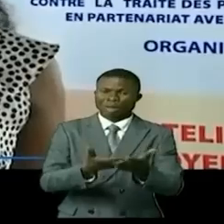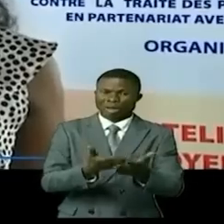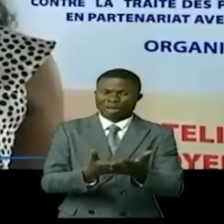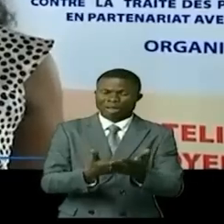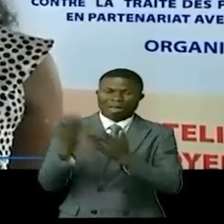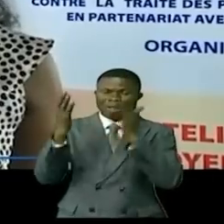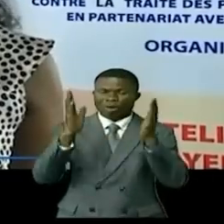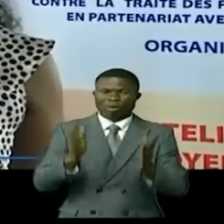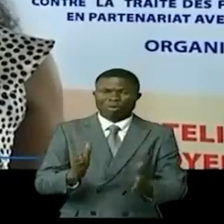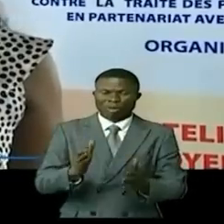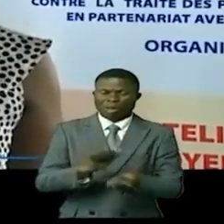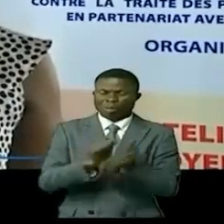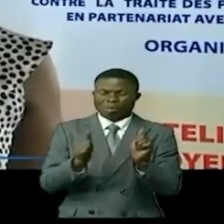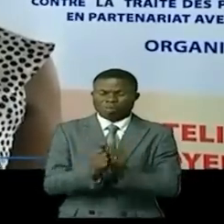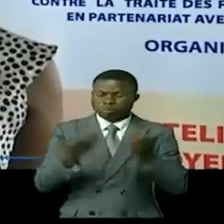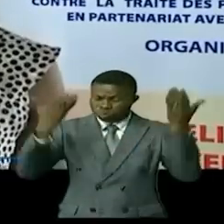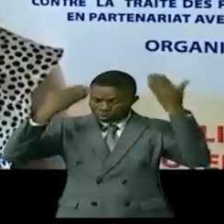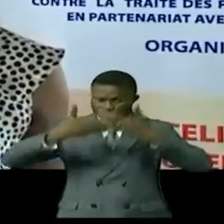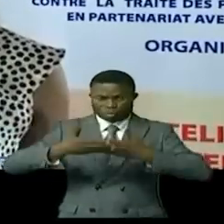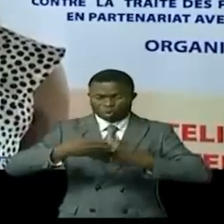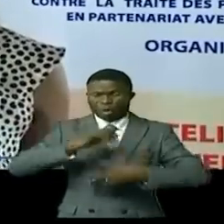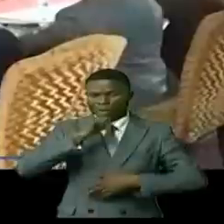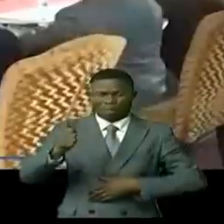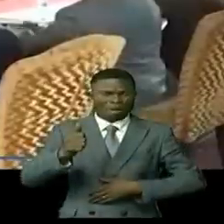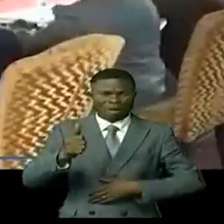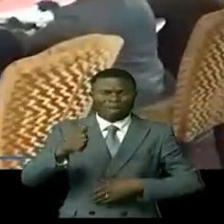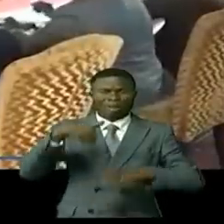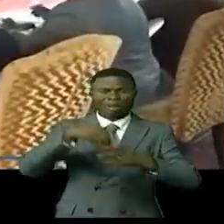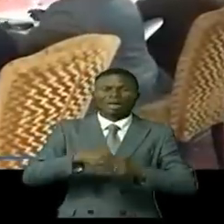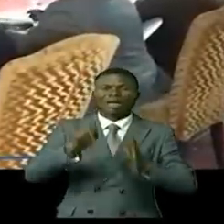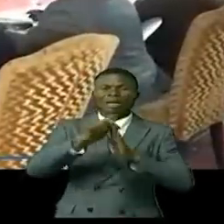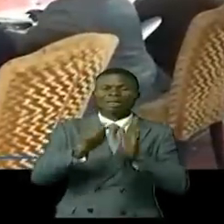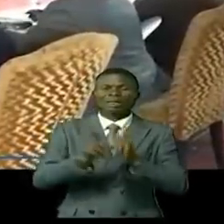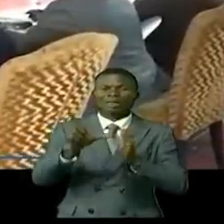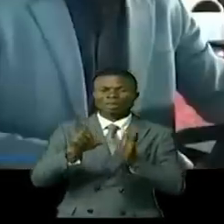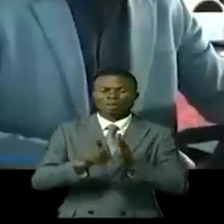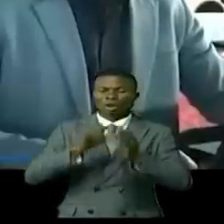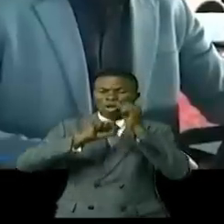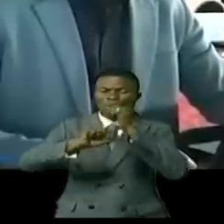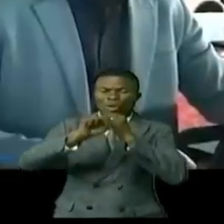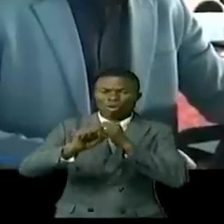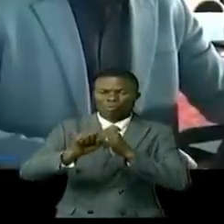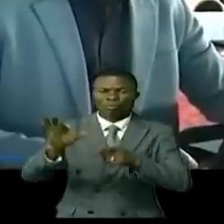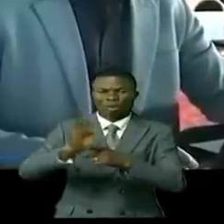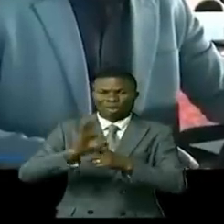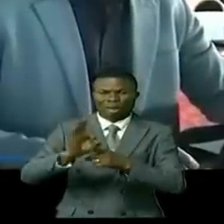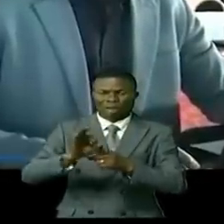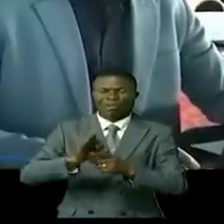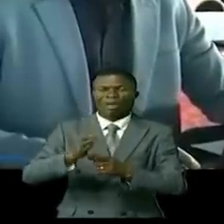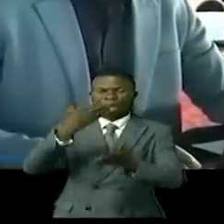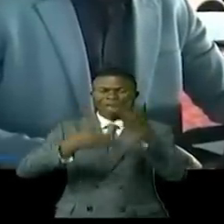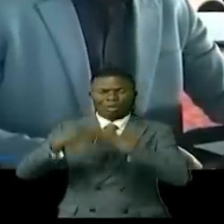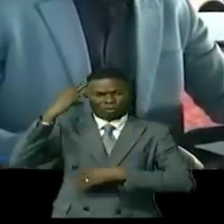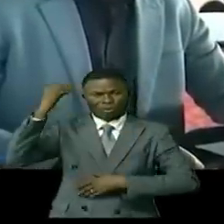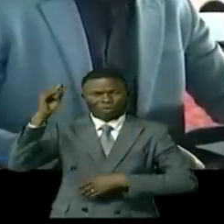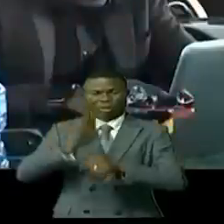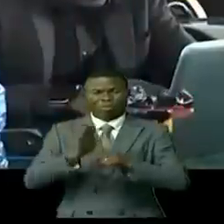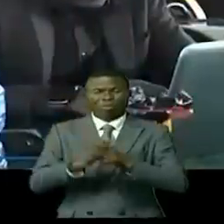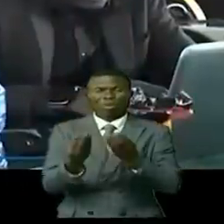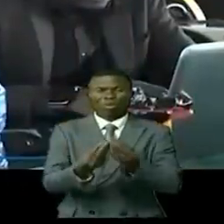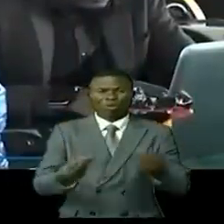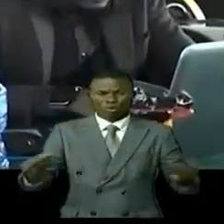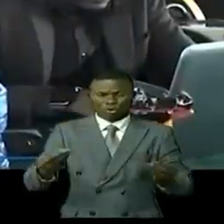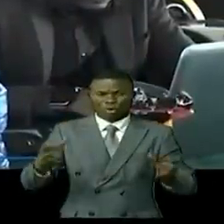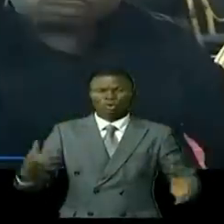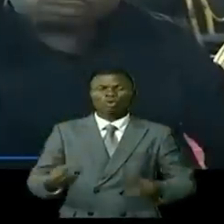de zones d'ombre dans le texte de loi. Après cette sensibilisation, la formation et les échanges, plusieurs résolutions ont